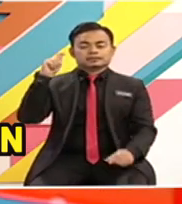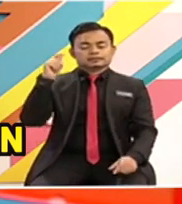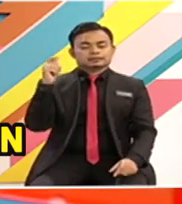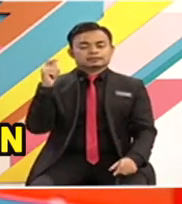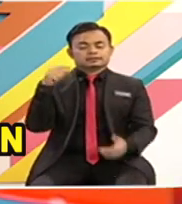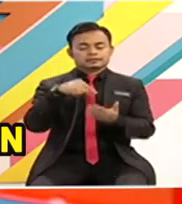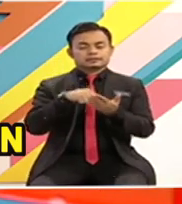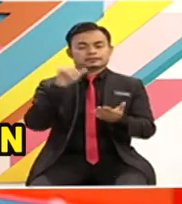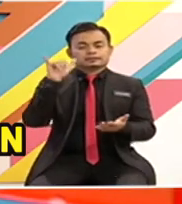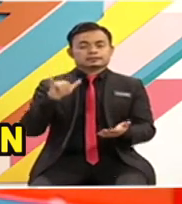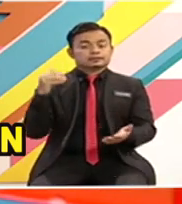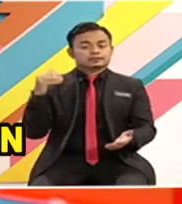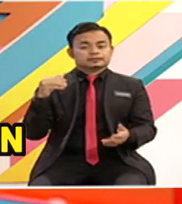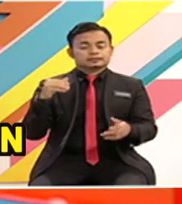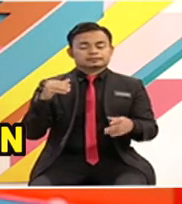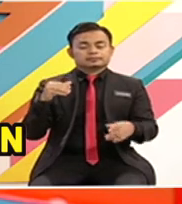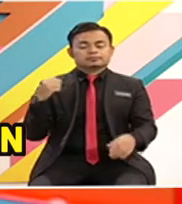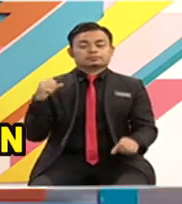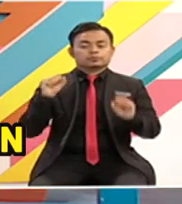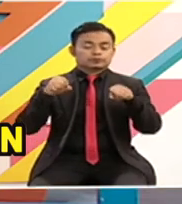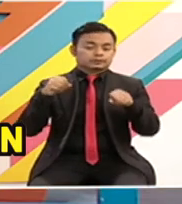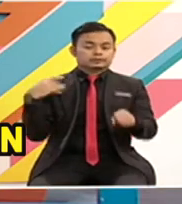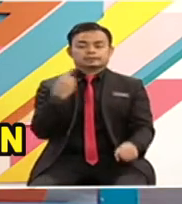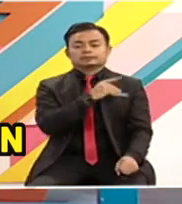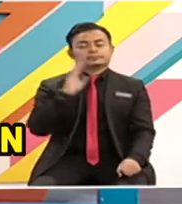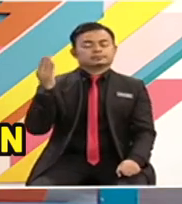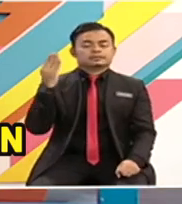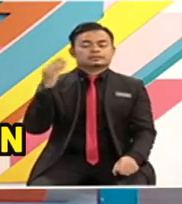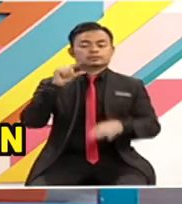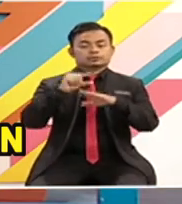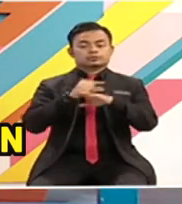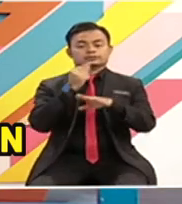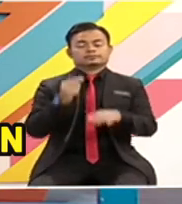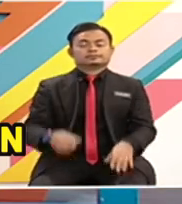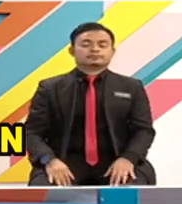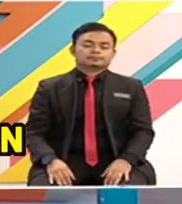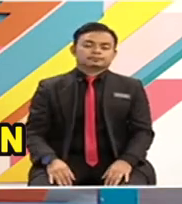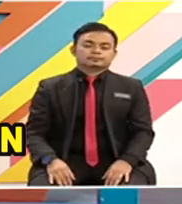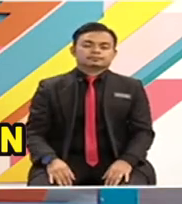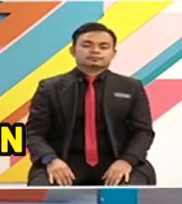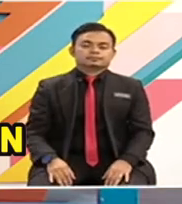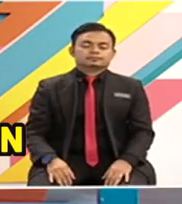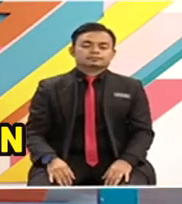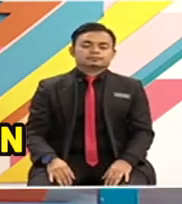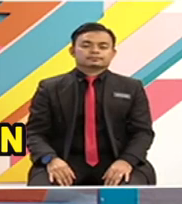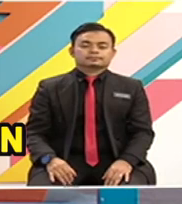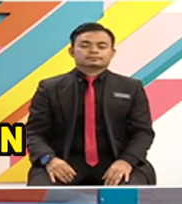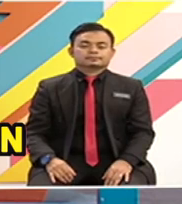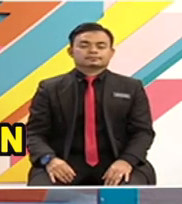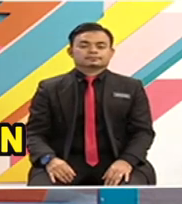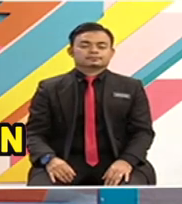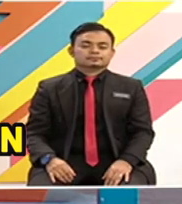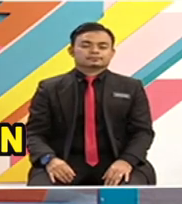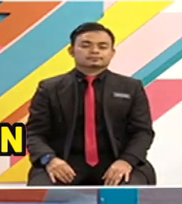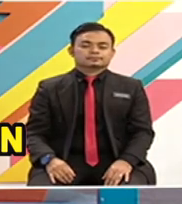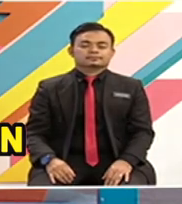Cina untuk mencairkan Jazz putih membeli AC go Oke jadi asalkan di punya Babe